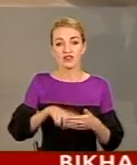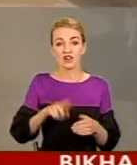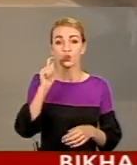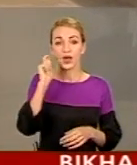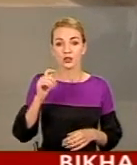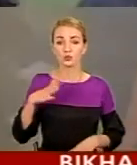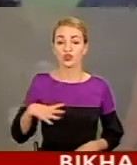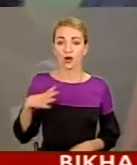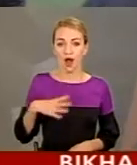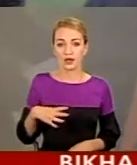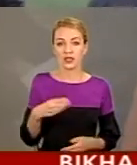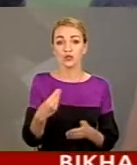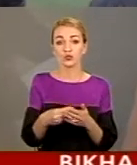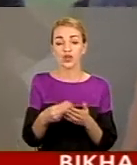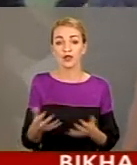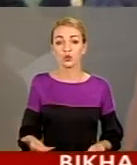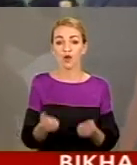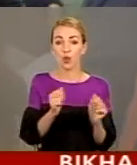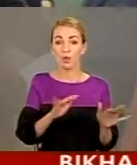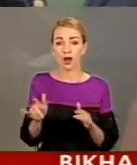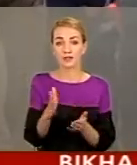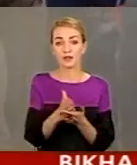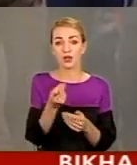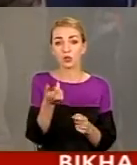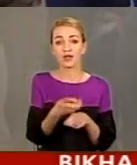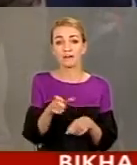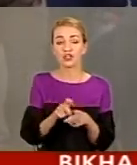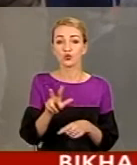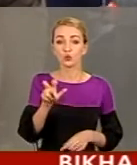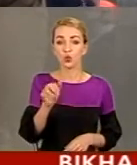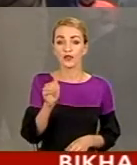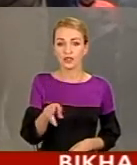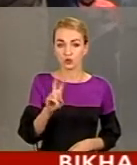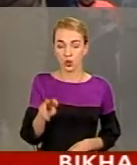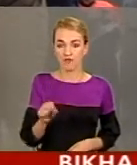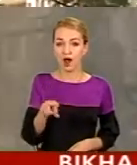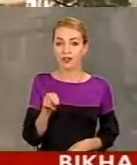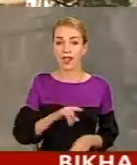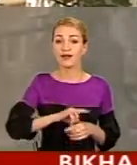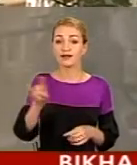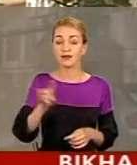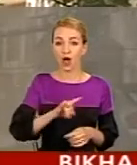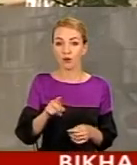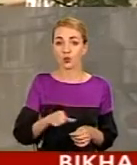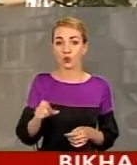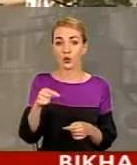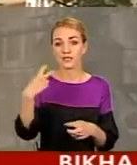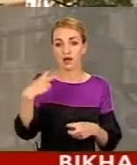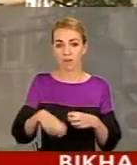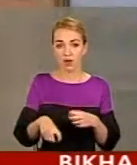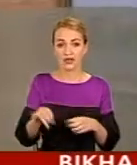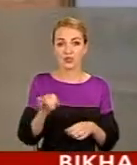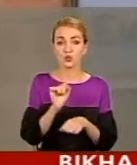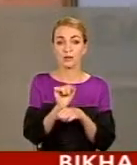Україну, чекали. Бюджет рятувальної операції складає трохи більше 300 тисяч доларів, але літак по дорозі сюди зламався